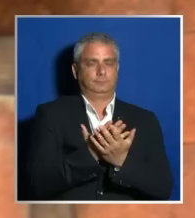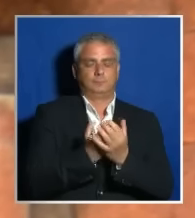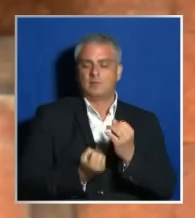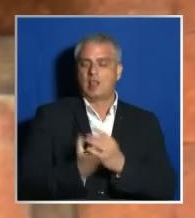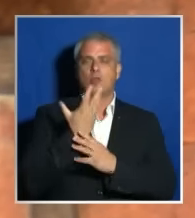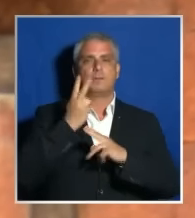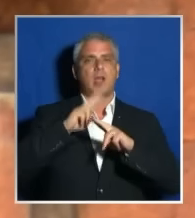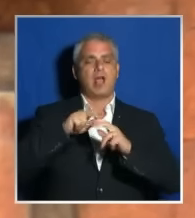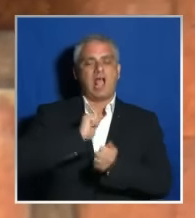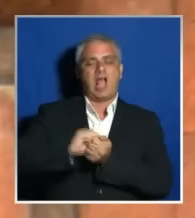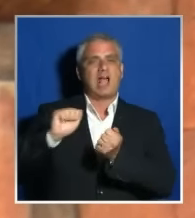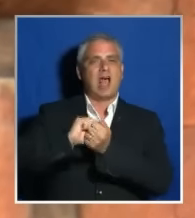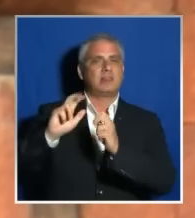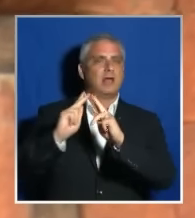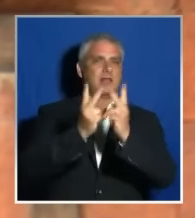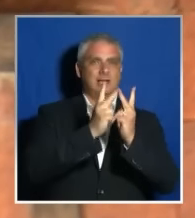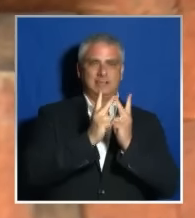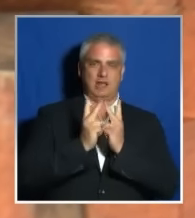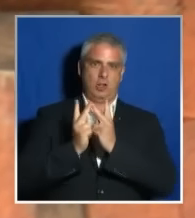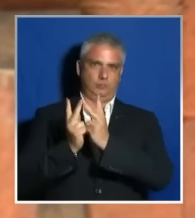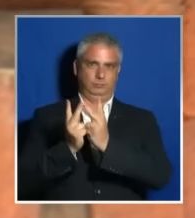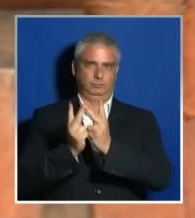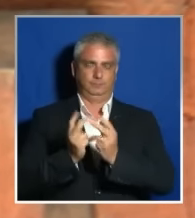לתקומה אחר הכחדת הקהילות,